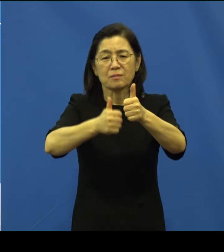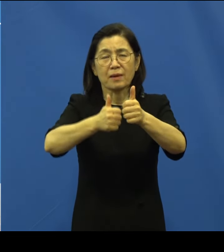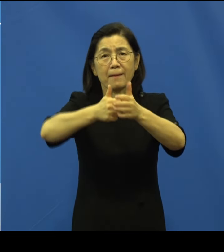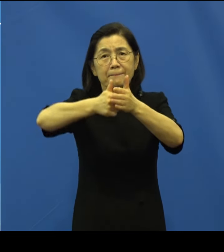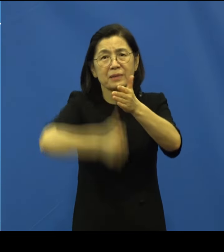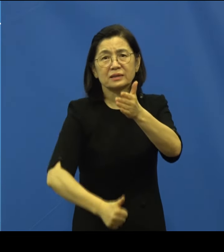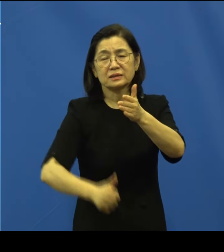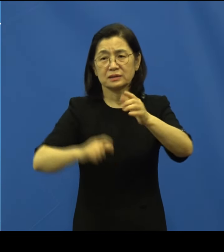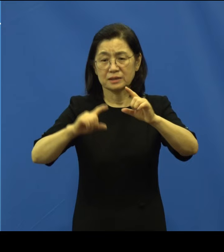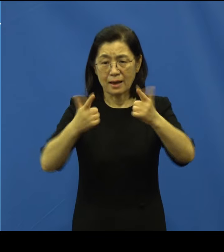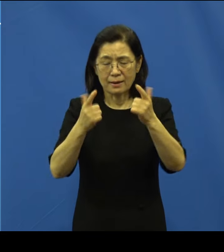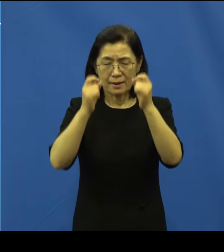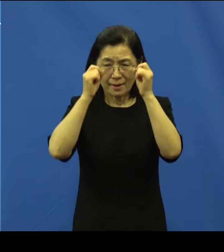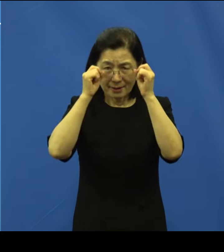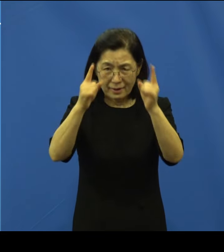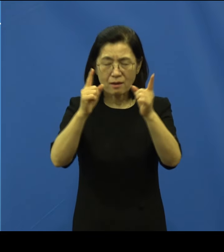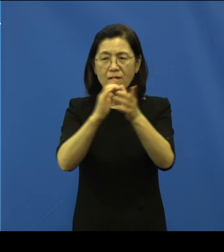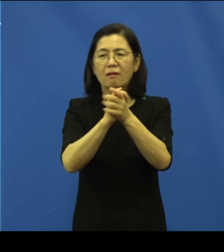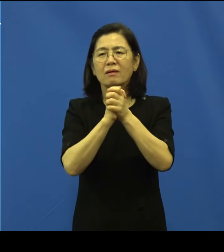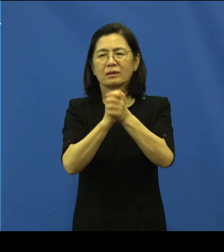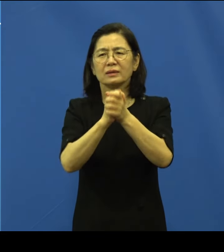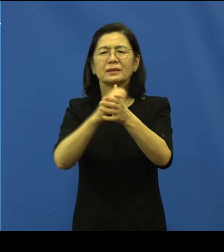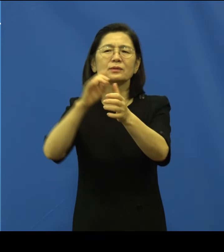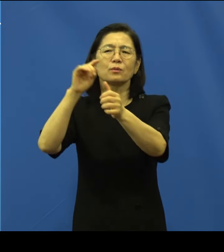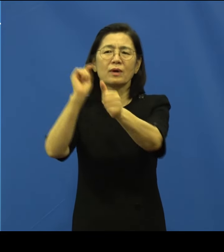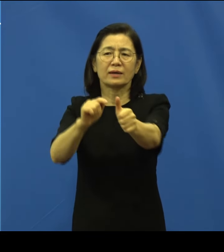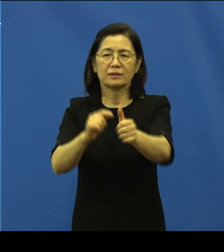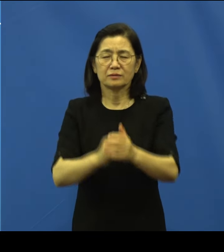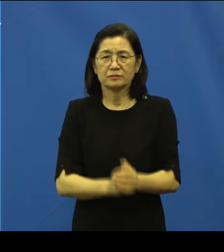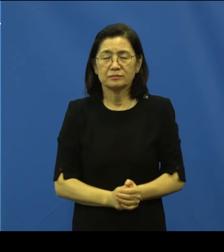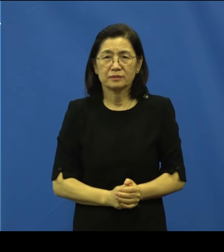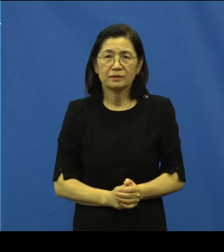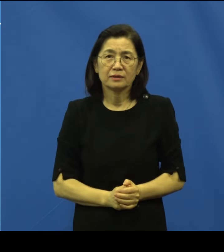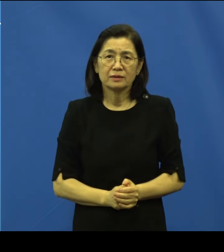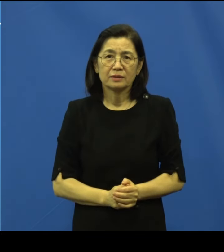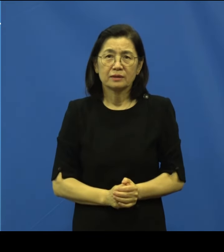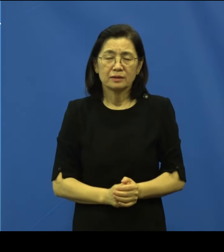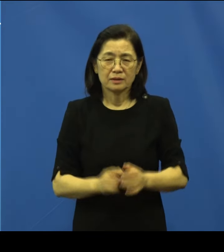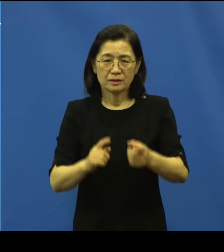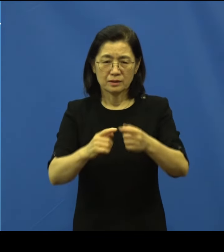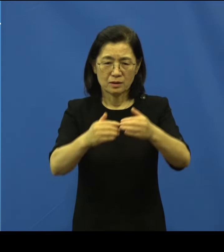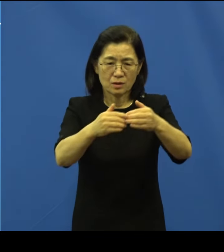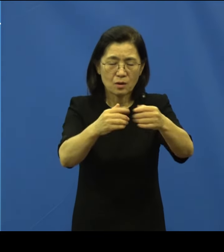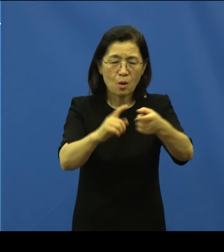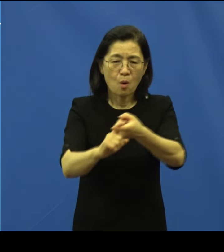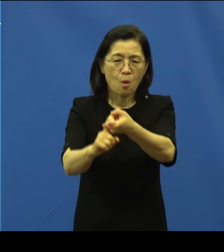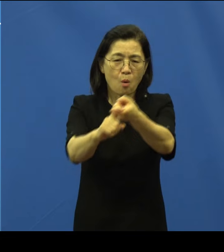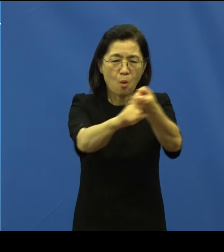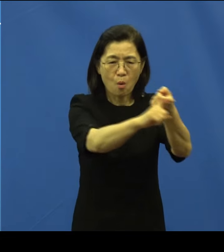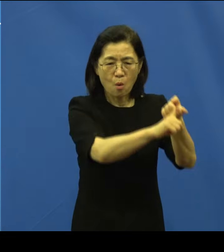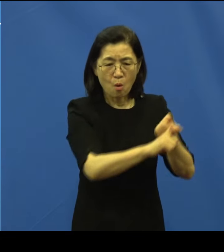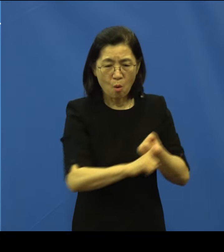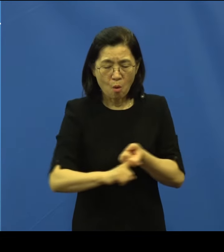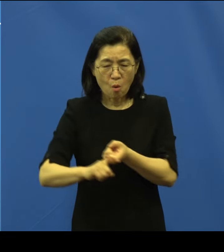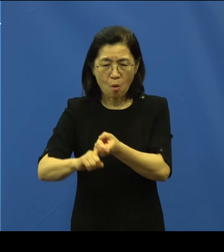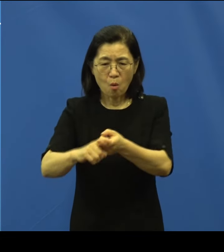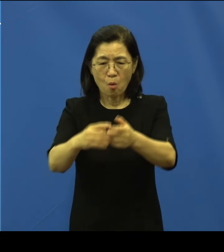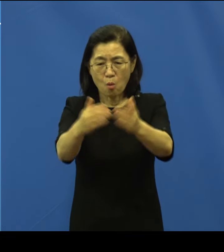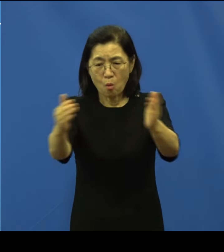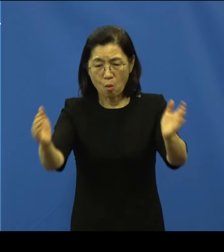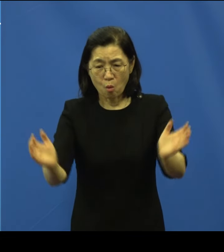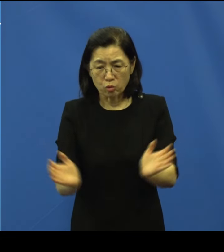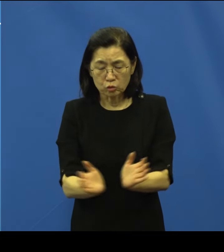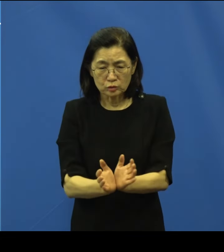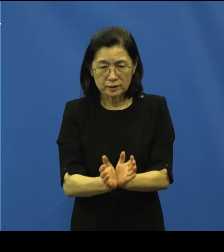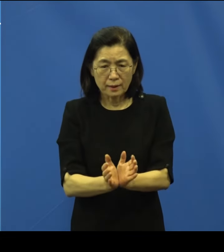있지 않으면 시험에 든다는 말이죠. 여러분, 한 공동체도 마찬가지입니다. 공동체가 마귀의 공격으로부터 보호를 받으려면 누군가